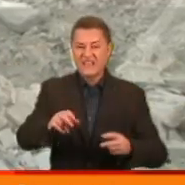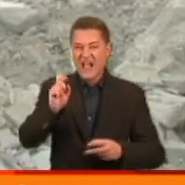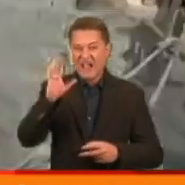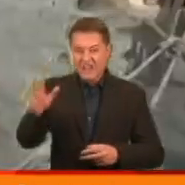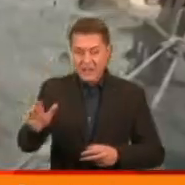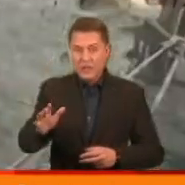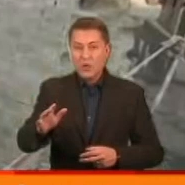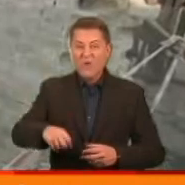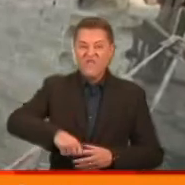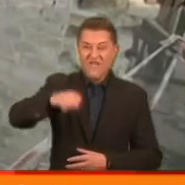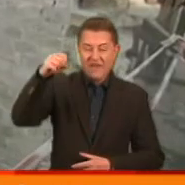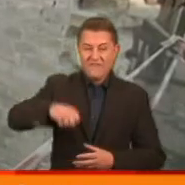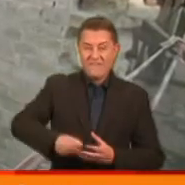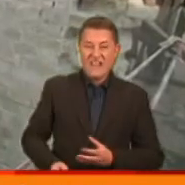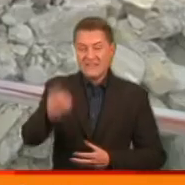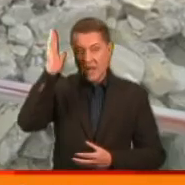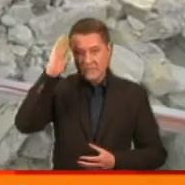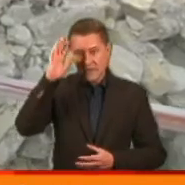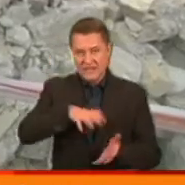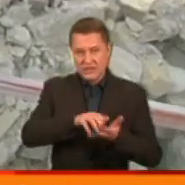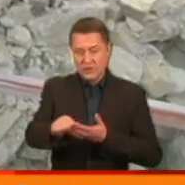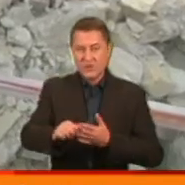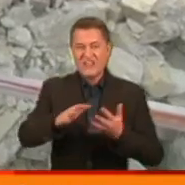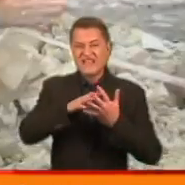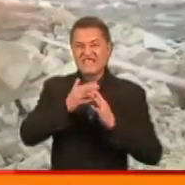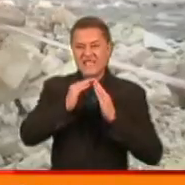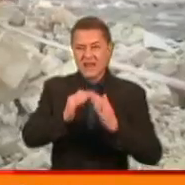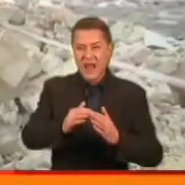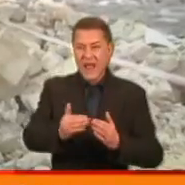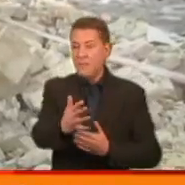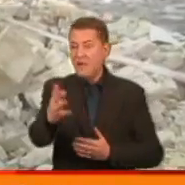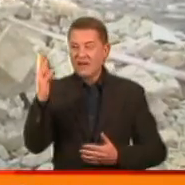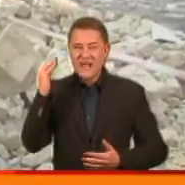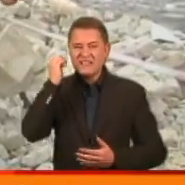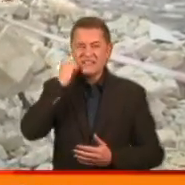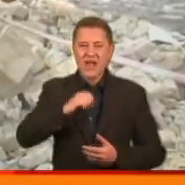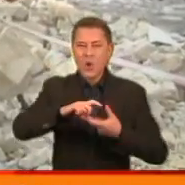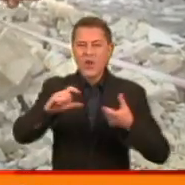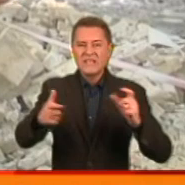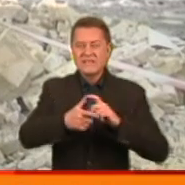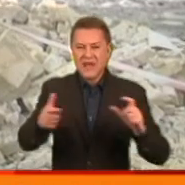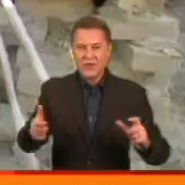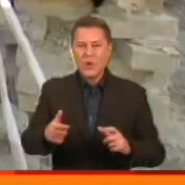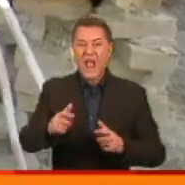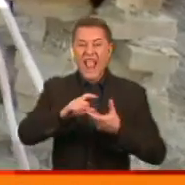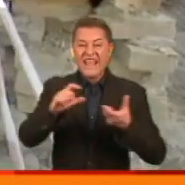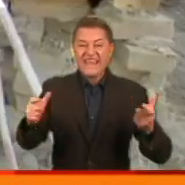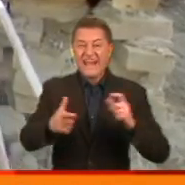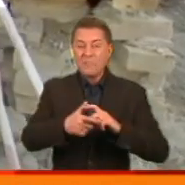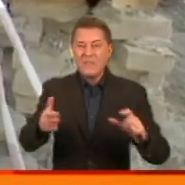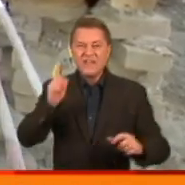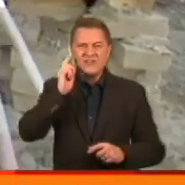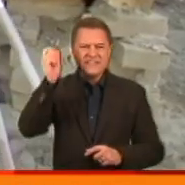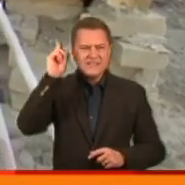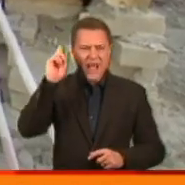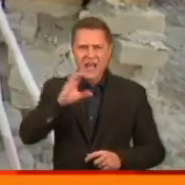води зніс його сарай і паркан із старої добротної цегли. Кирпіч ще старої марки, ще його попробуйте, тут вже вдарило, от